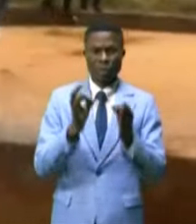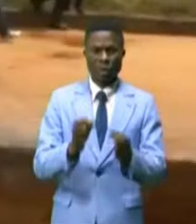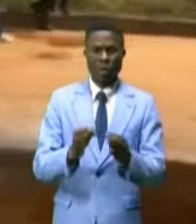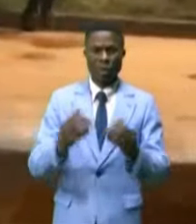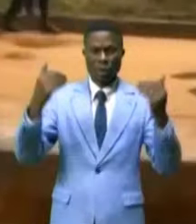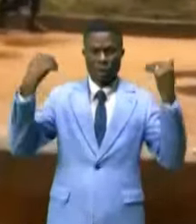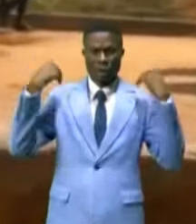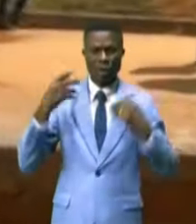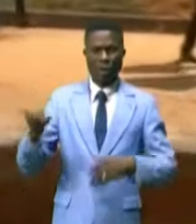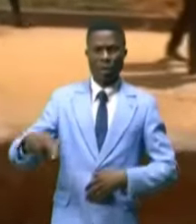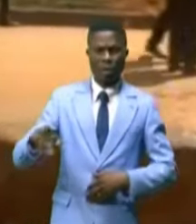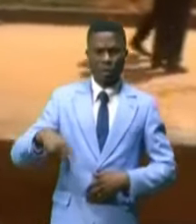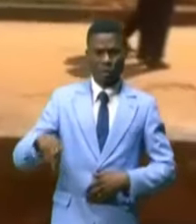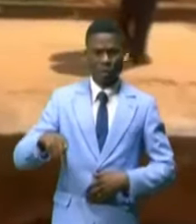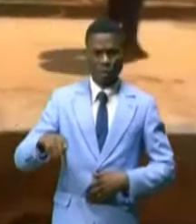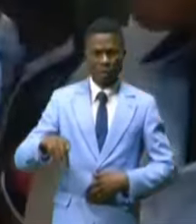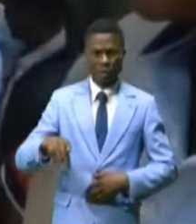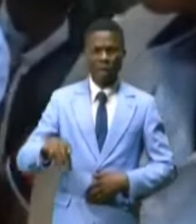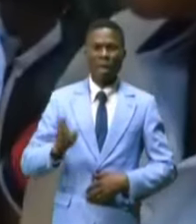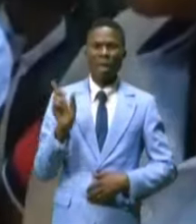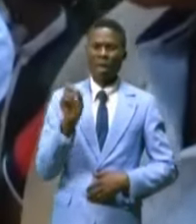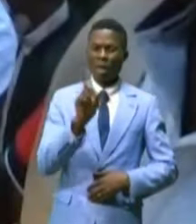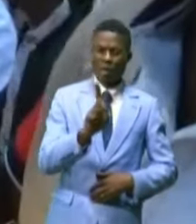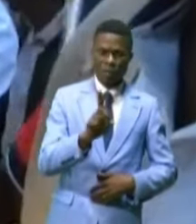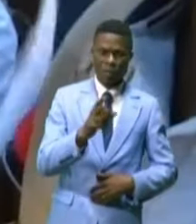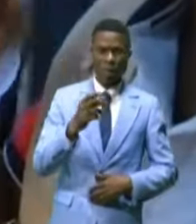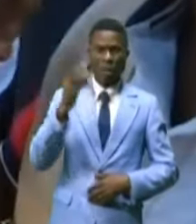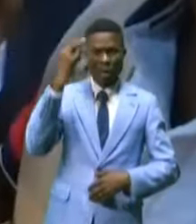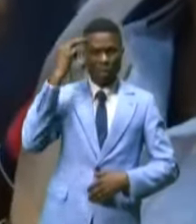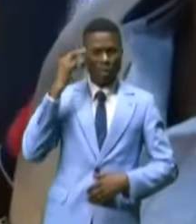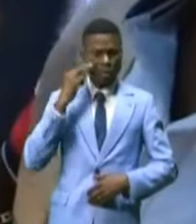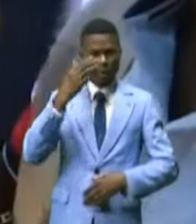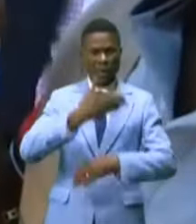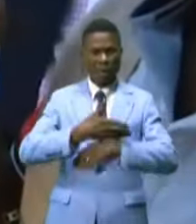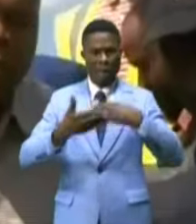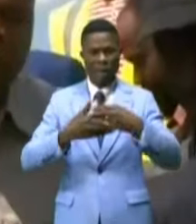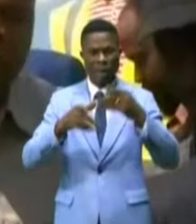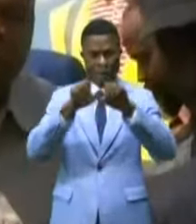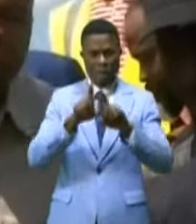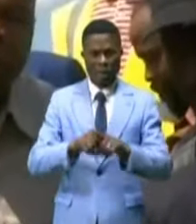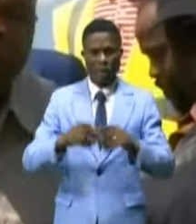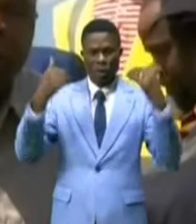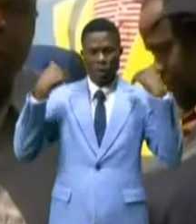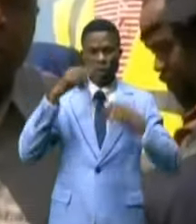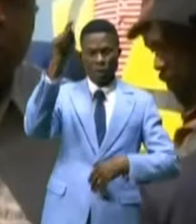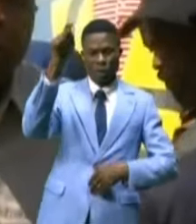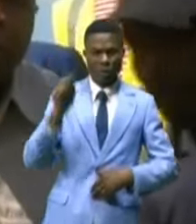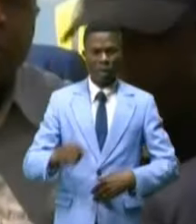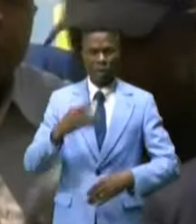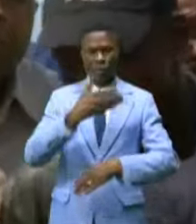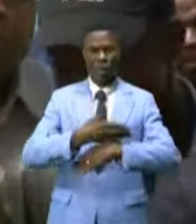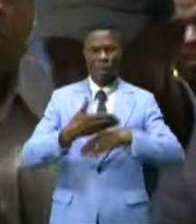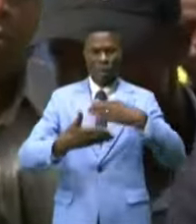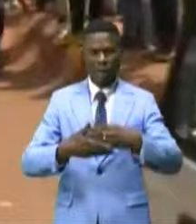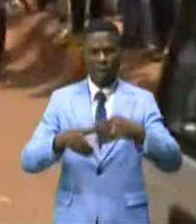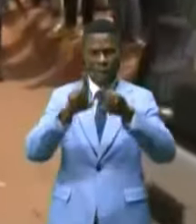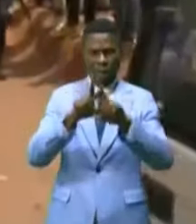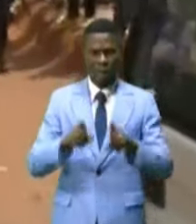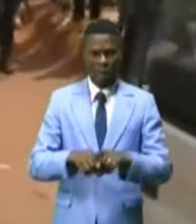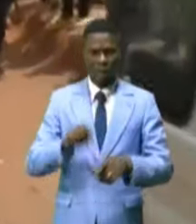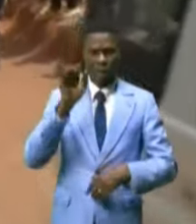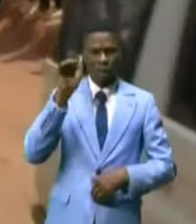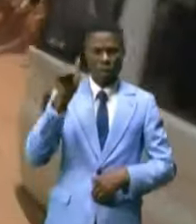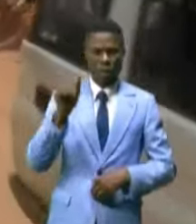l'autorité provinciale s'est fait accompagner, outre du ministre des ITPR, mais aussi du chef de division des infrastructures, ainsi que du